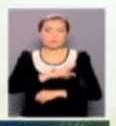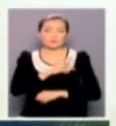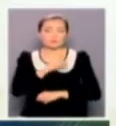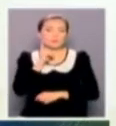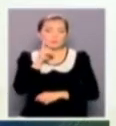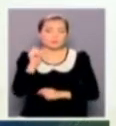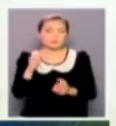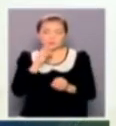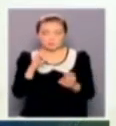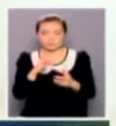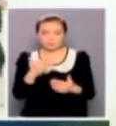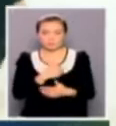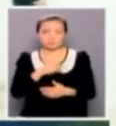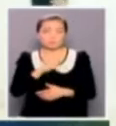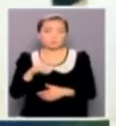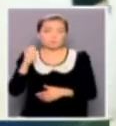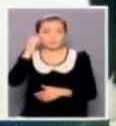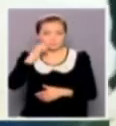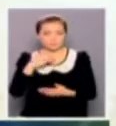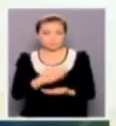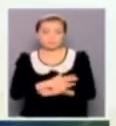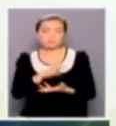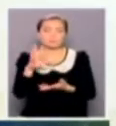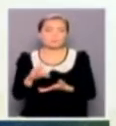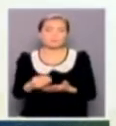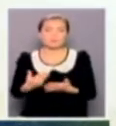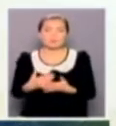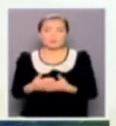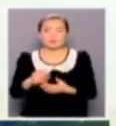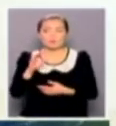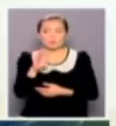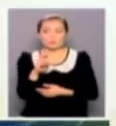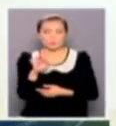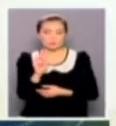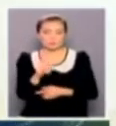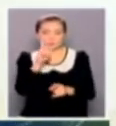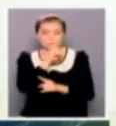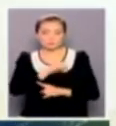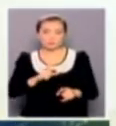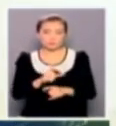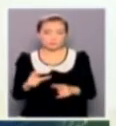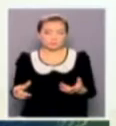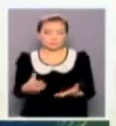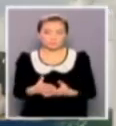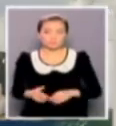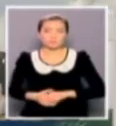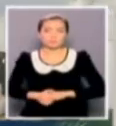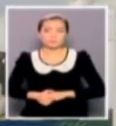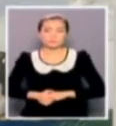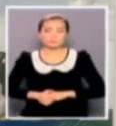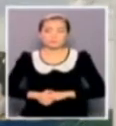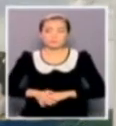жас кейпін сақтағысы келетін жандар билейді. Олардың қатарында Ақбөбекті ерекше айтып өтуге болады.